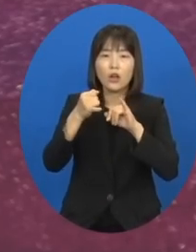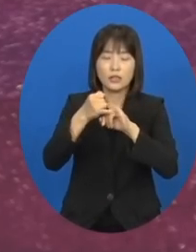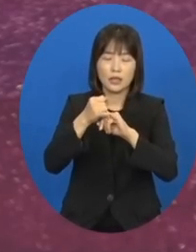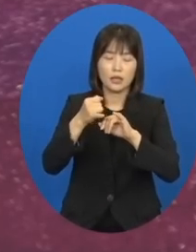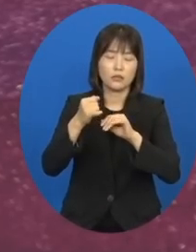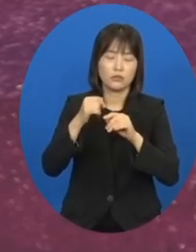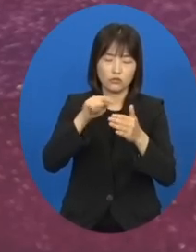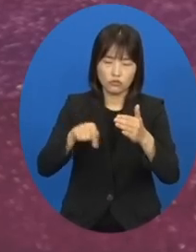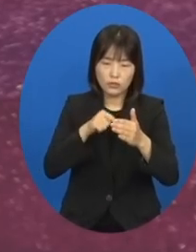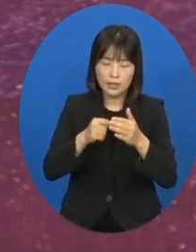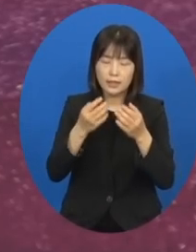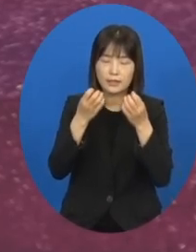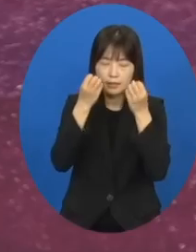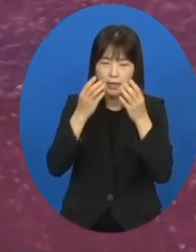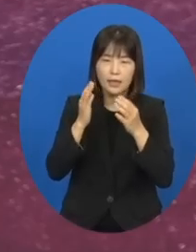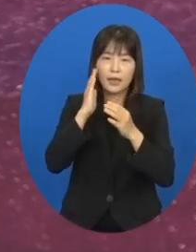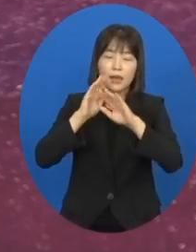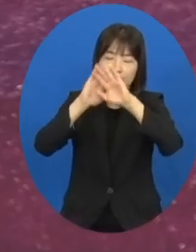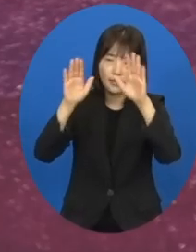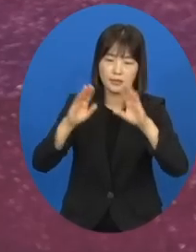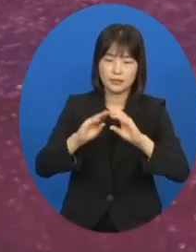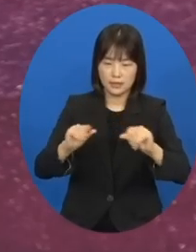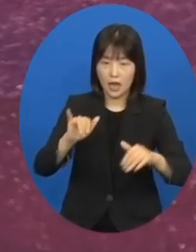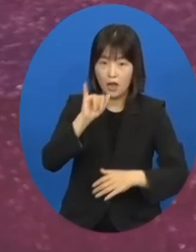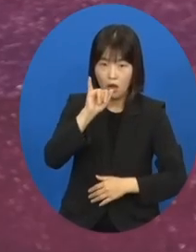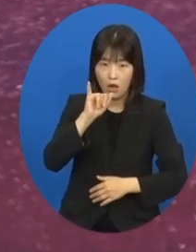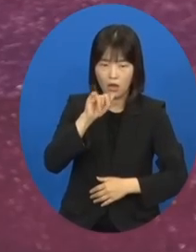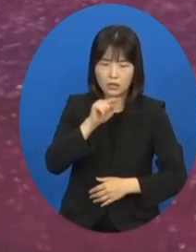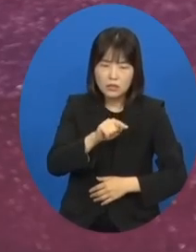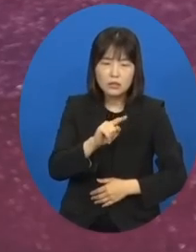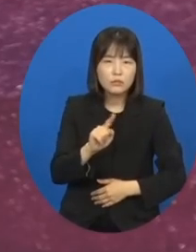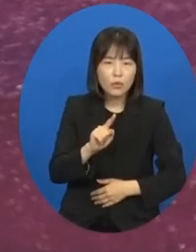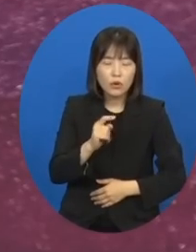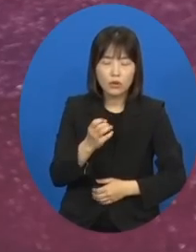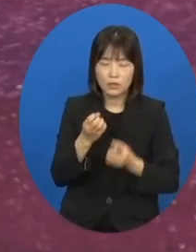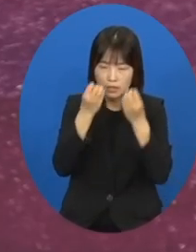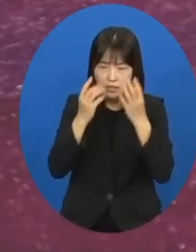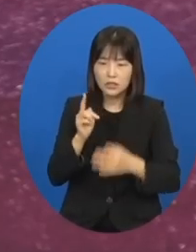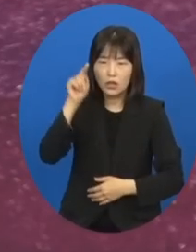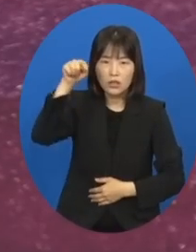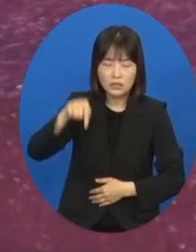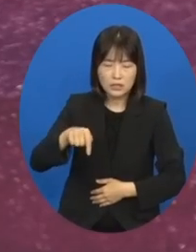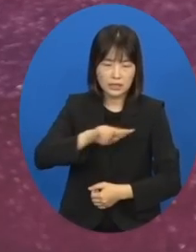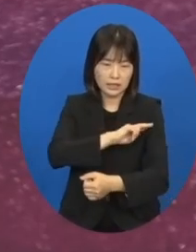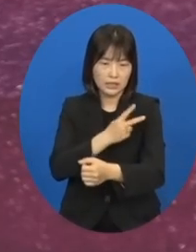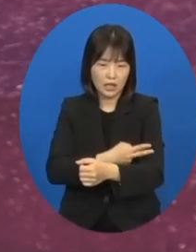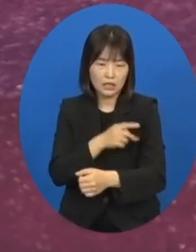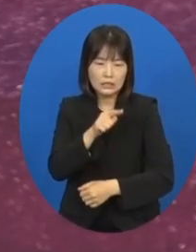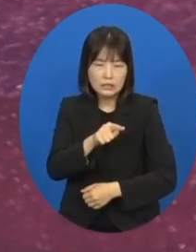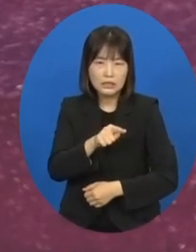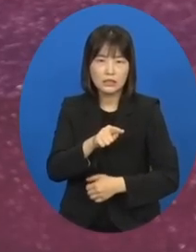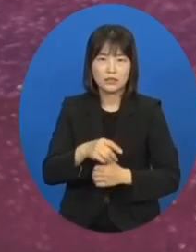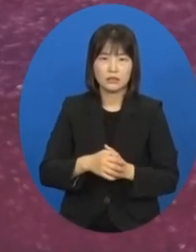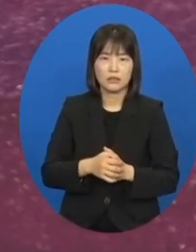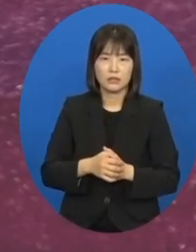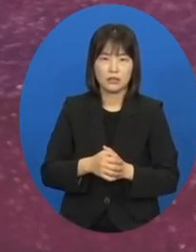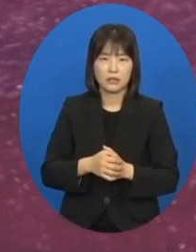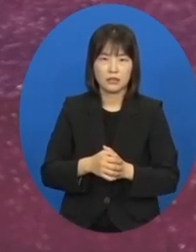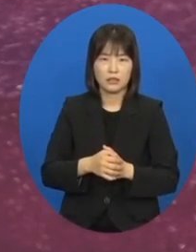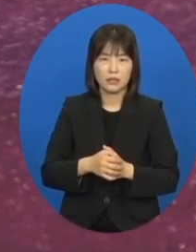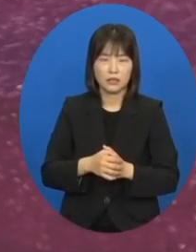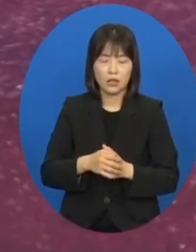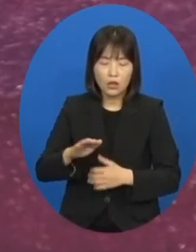있습니다 근데 그것을 신천지는 바로 우리가 그 세안에 가서 땅이다라고 주장을 해요 거기에 바로